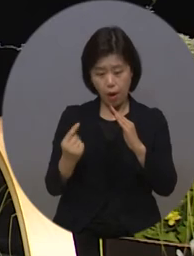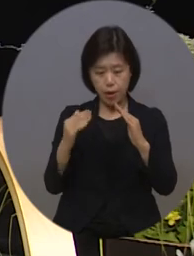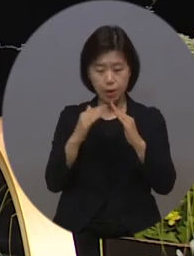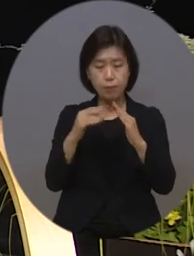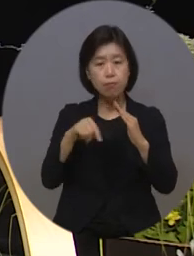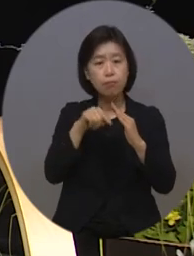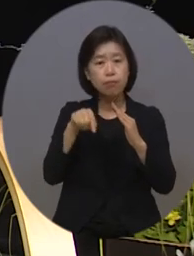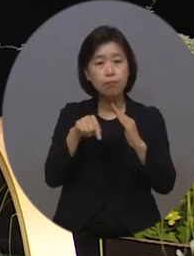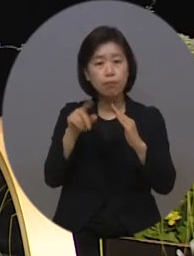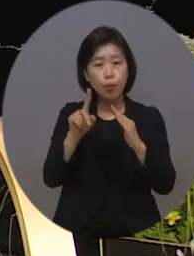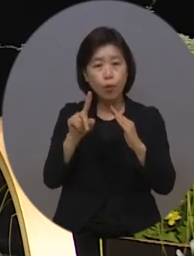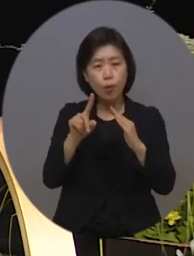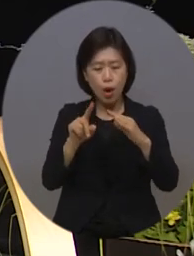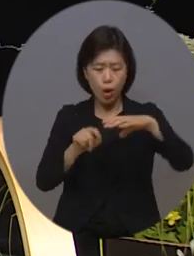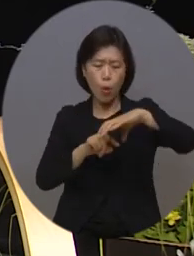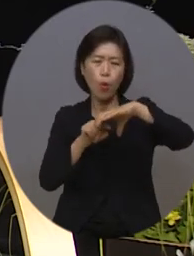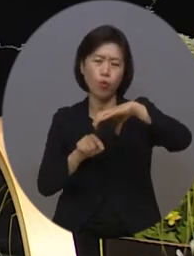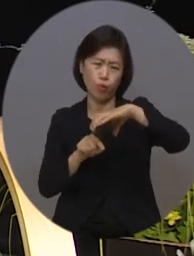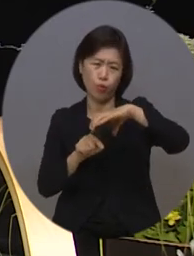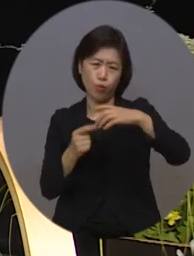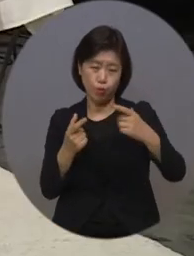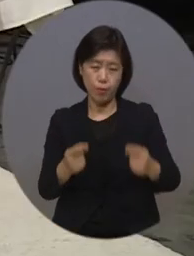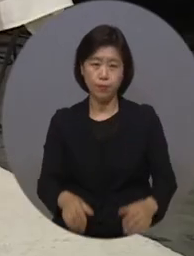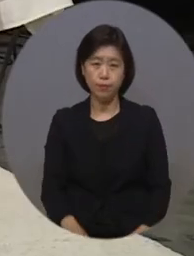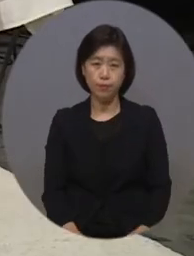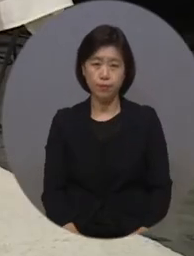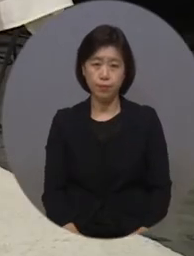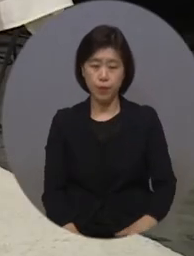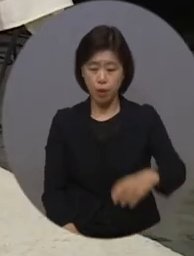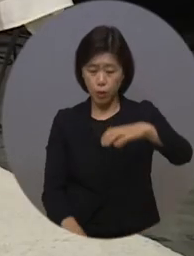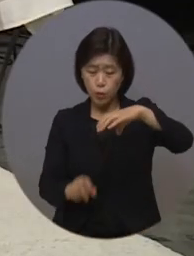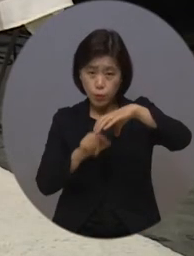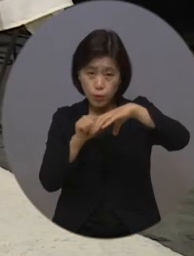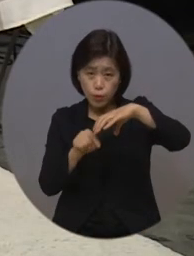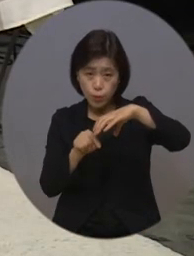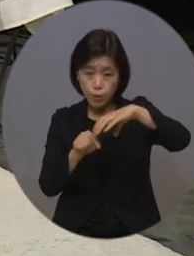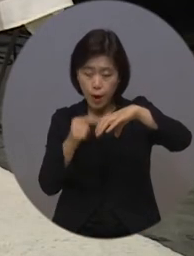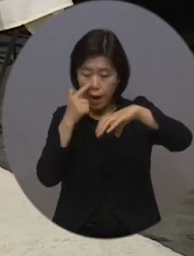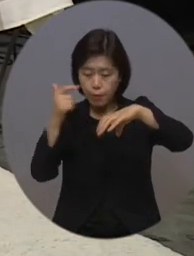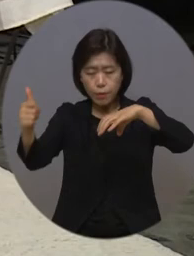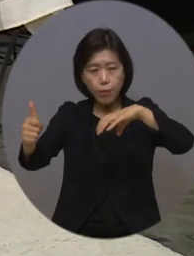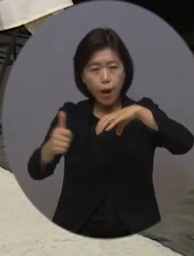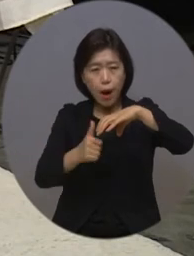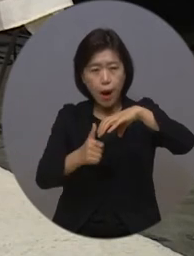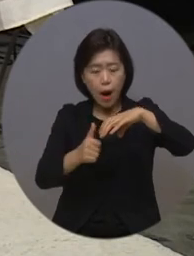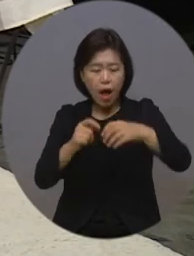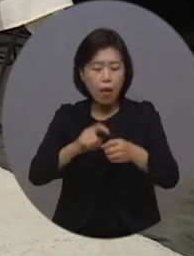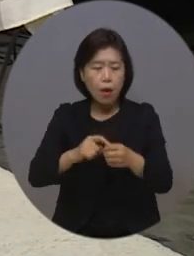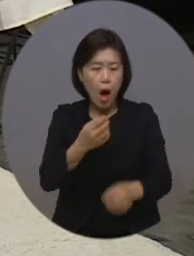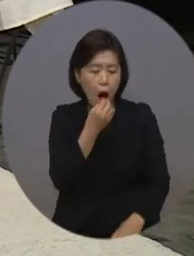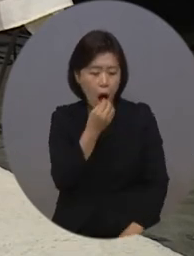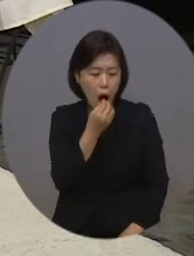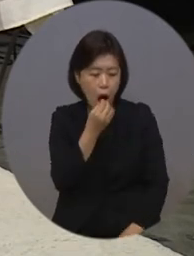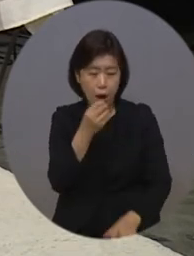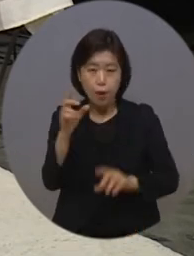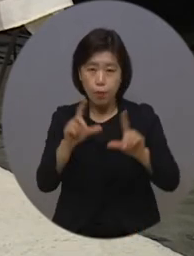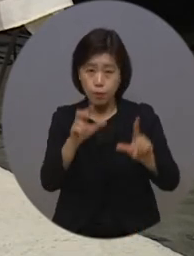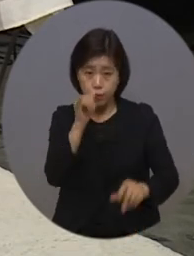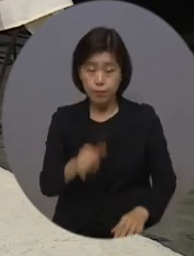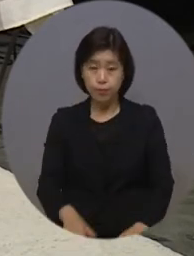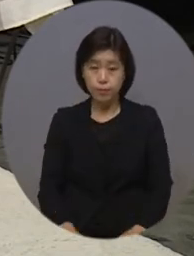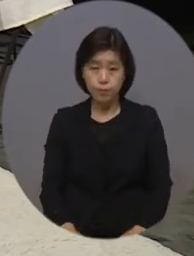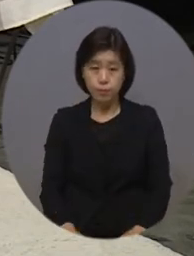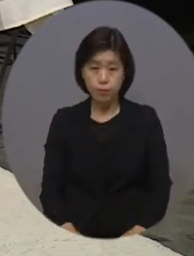동굴 속에서 아버지가 쑥덕을 잡수십니다. 시인은 쑥덕 먹는 아버지의 모습을 단군 신화